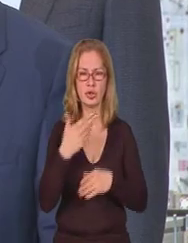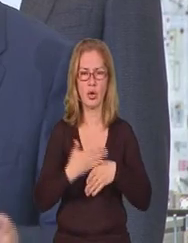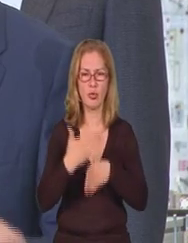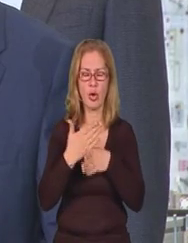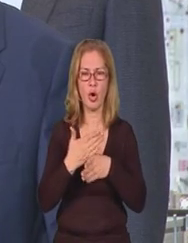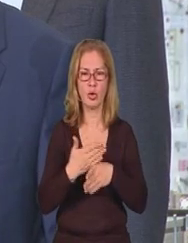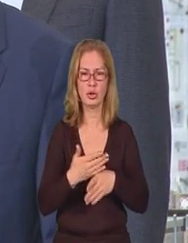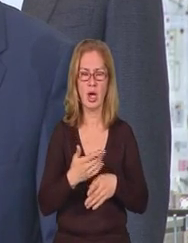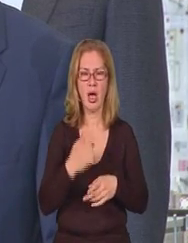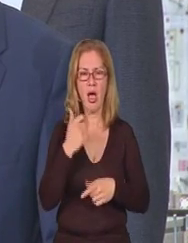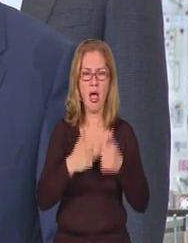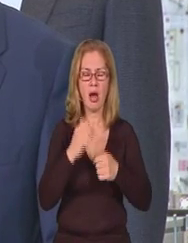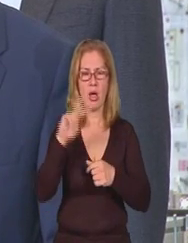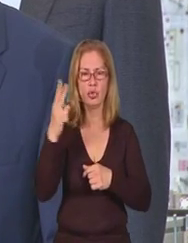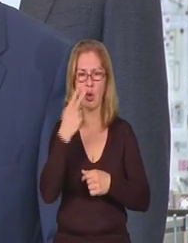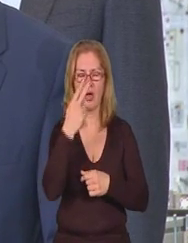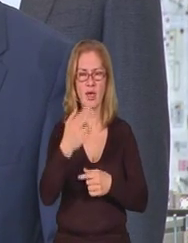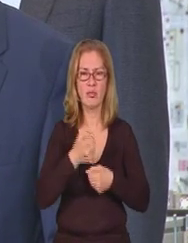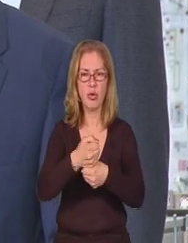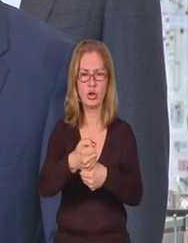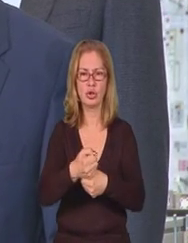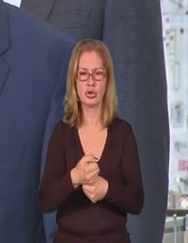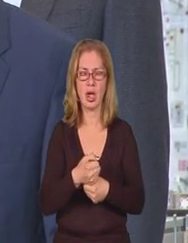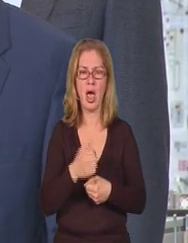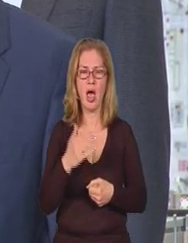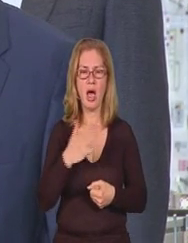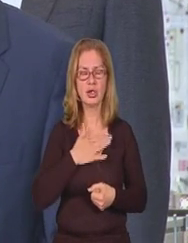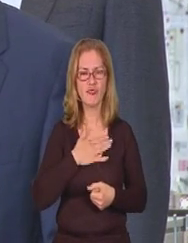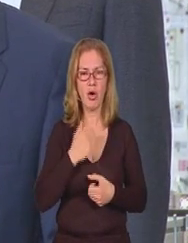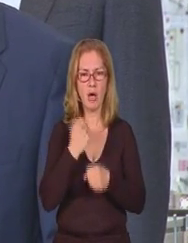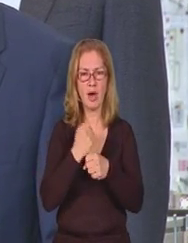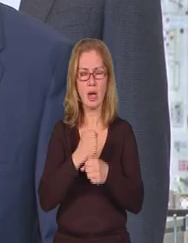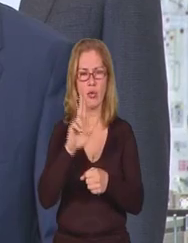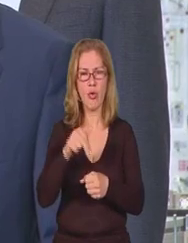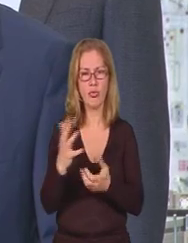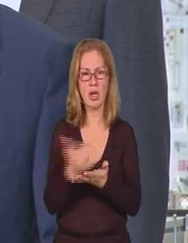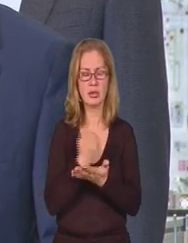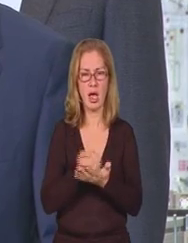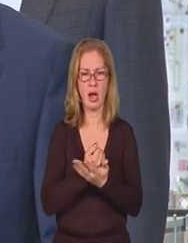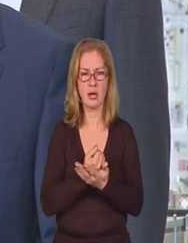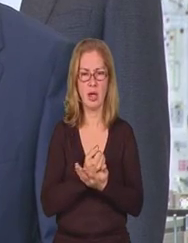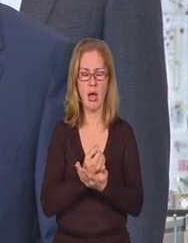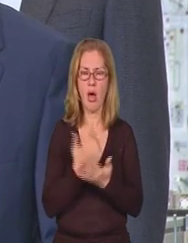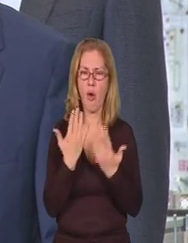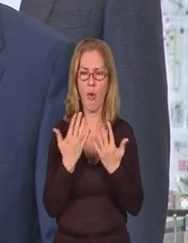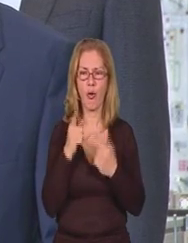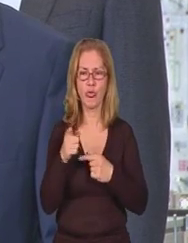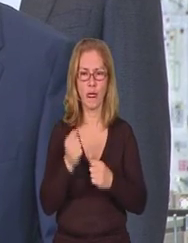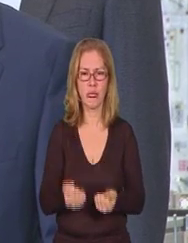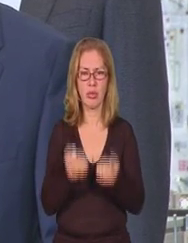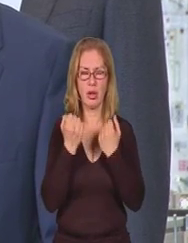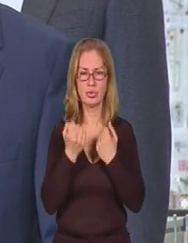ne čekaju neki drugi vid podrške, nego da svojim radom mogu da zarade. Koliko god je to teško,